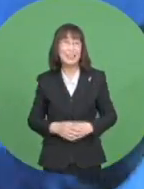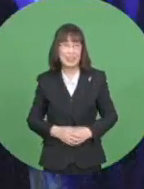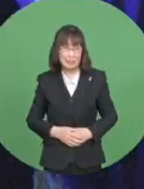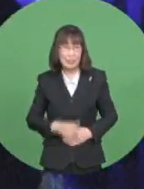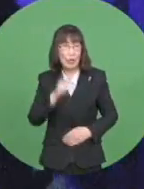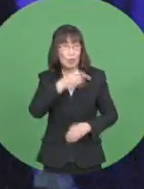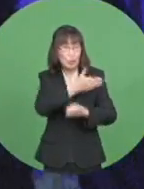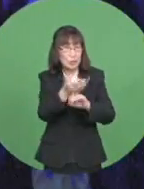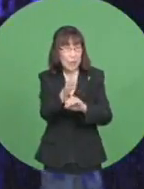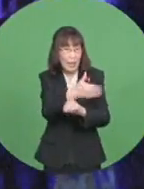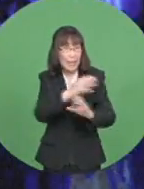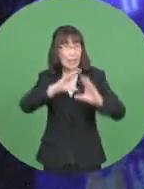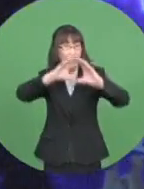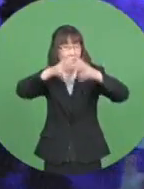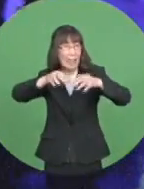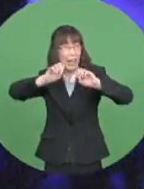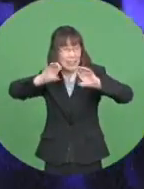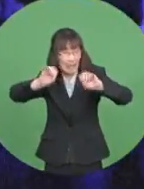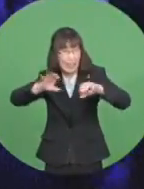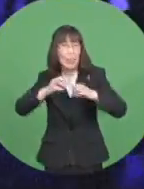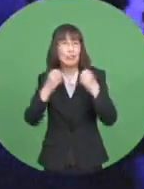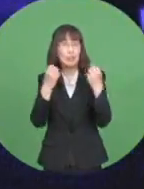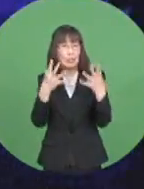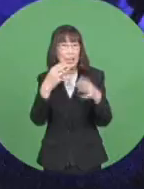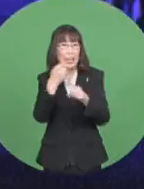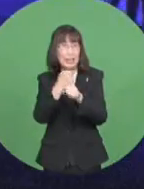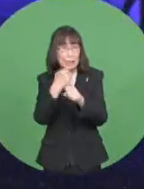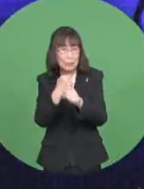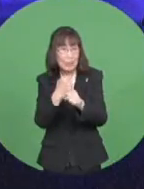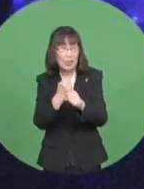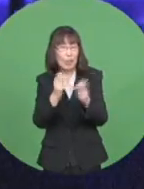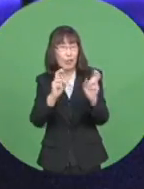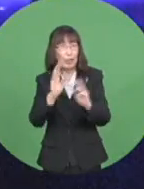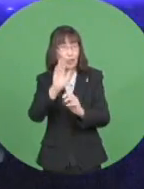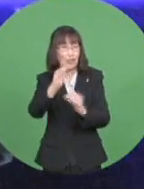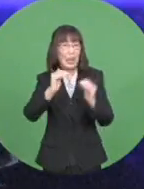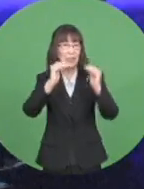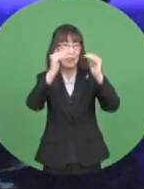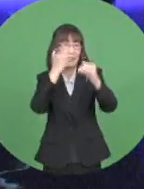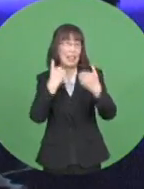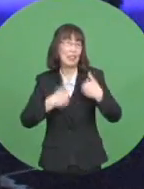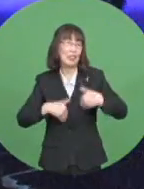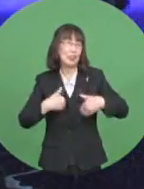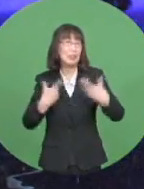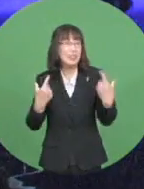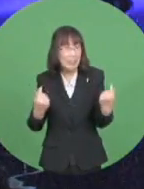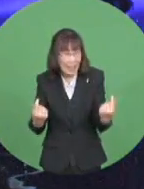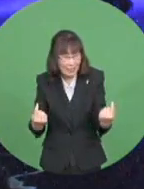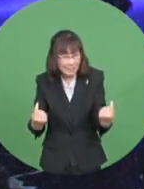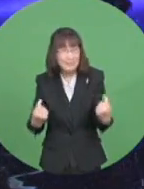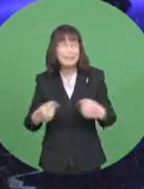徳島から世界へ、クリエイティブ産業の今後の発展が楽しみですね。